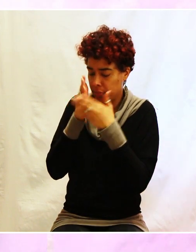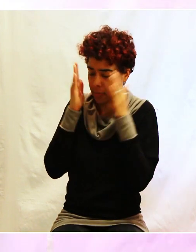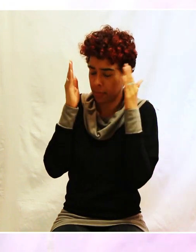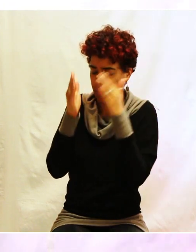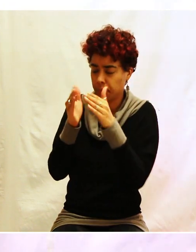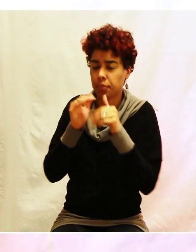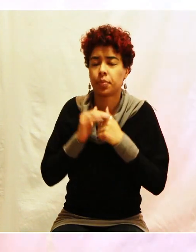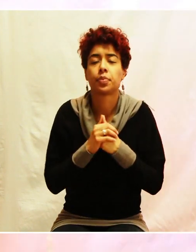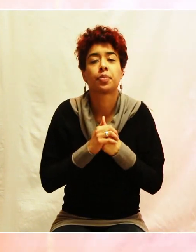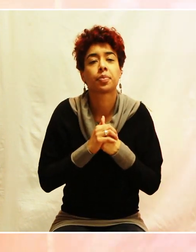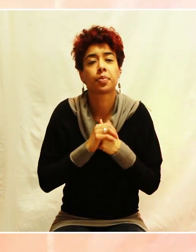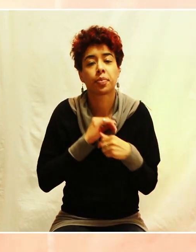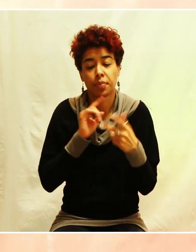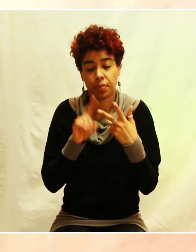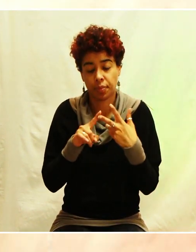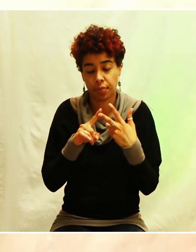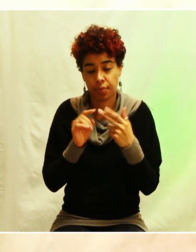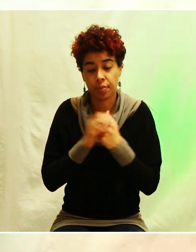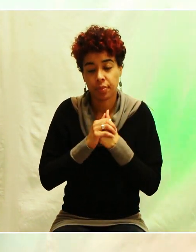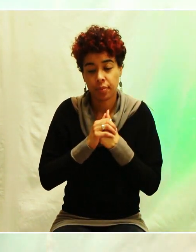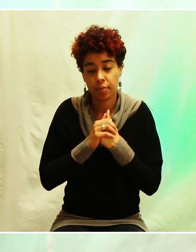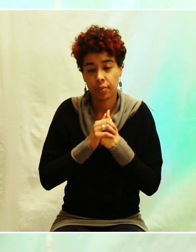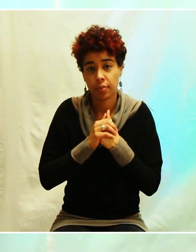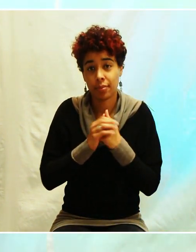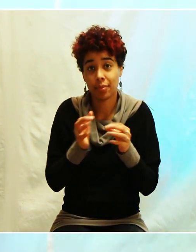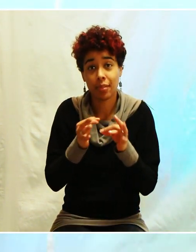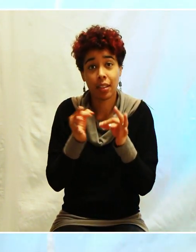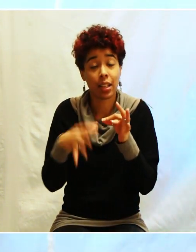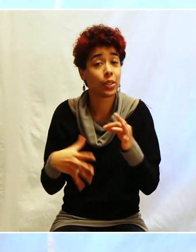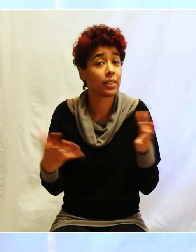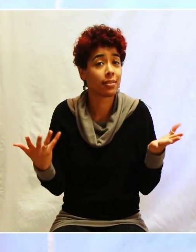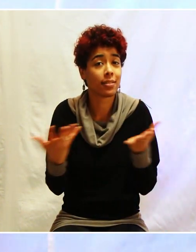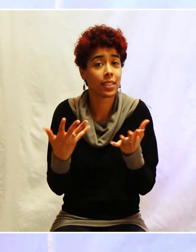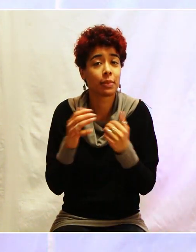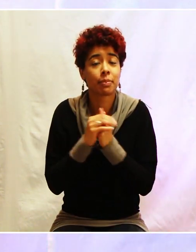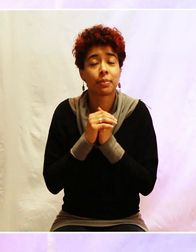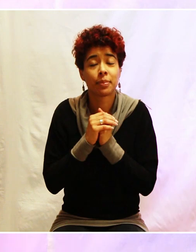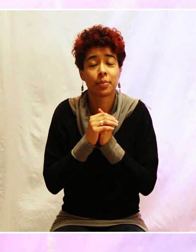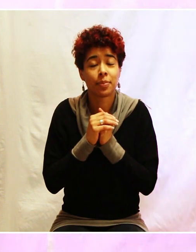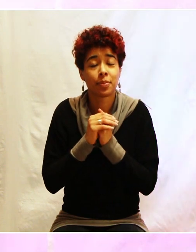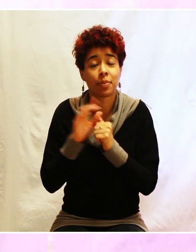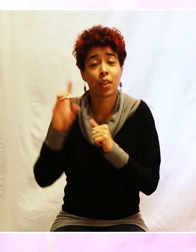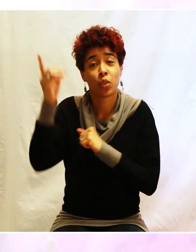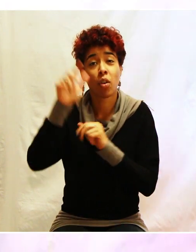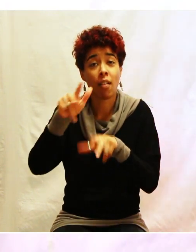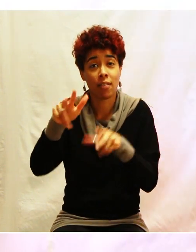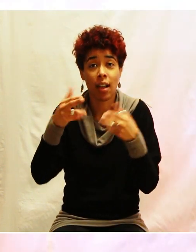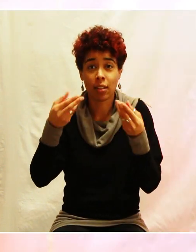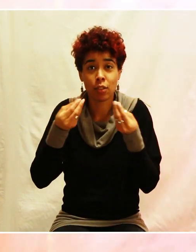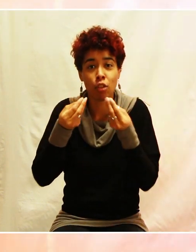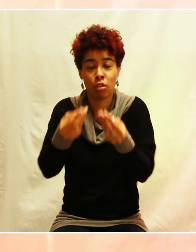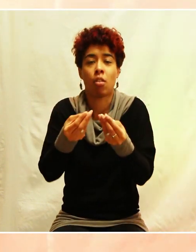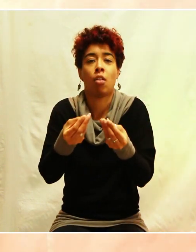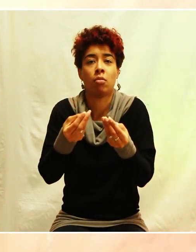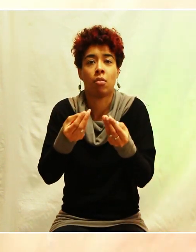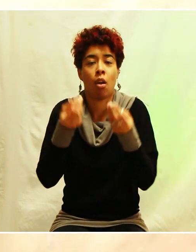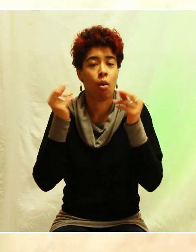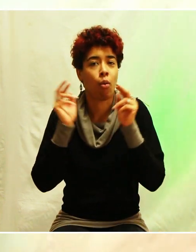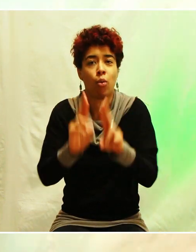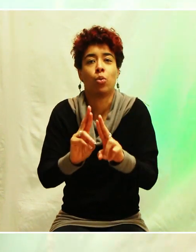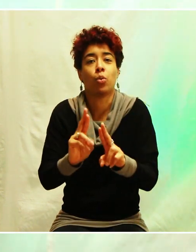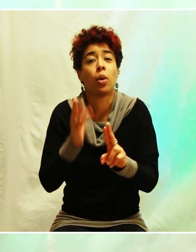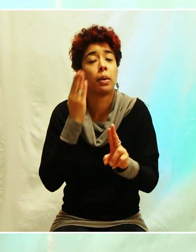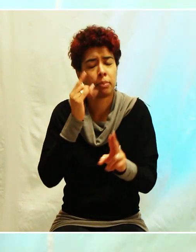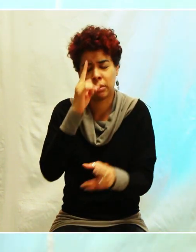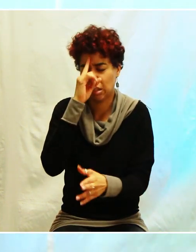Le troisième point, la Bible nous dit que le résultat, c'est que Dieu te le rendra, ton Père te le rendra. Si tu